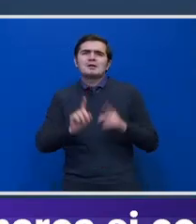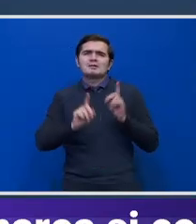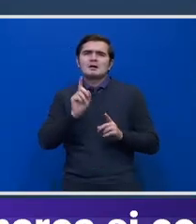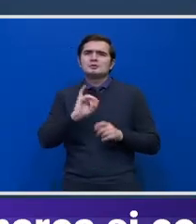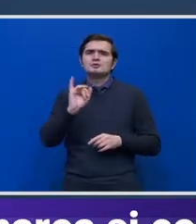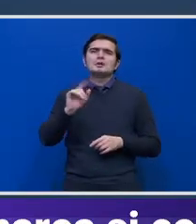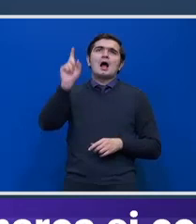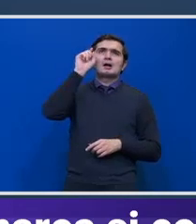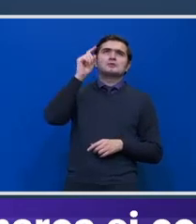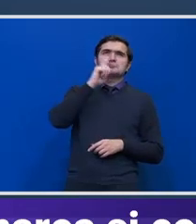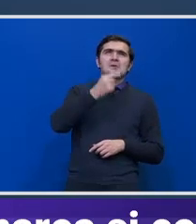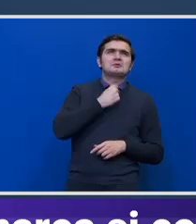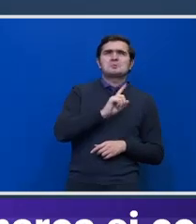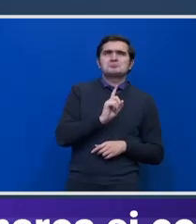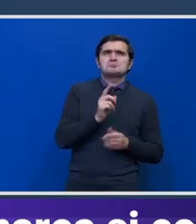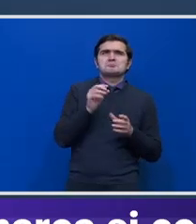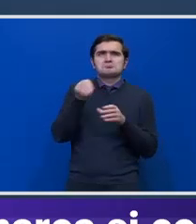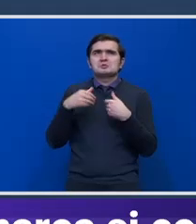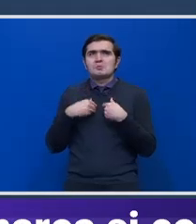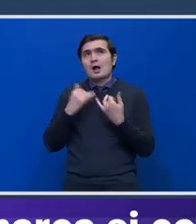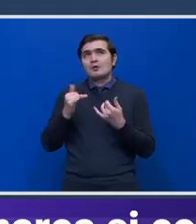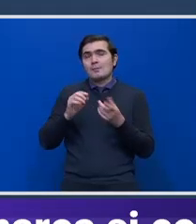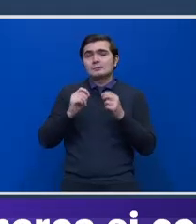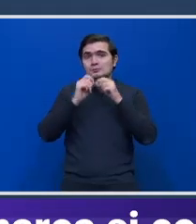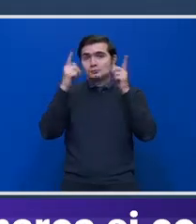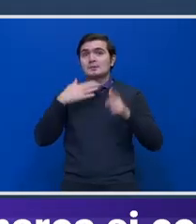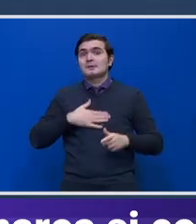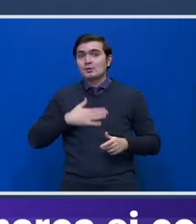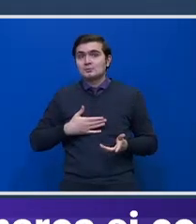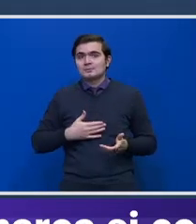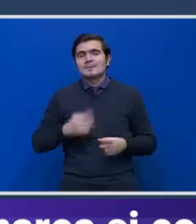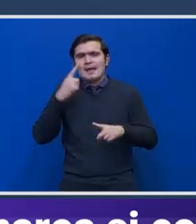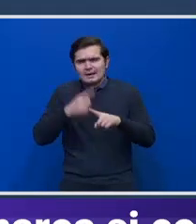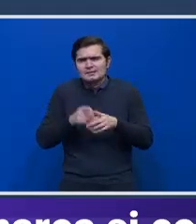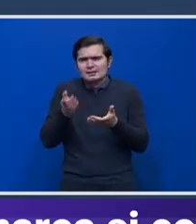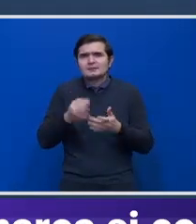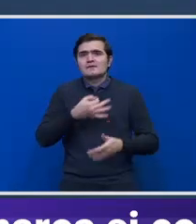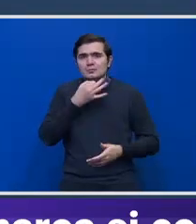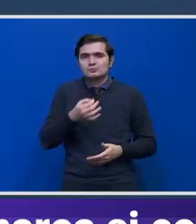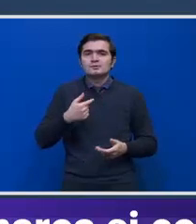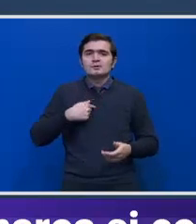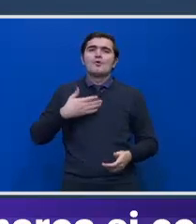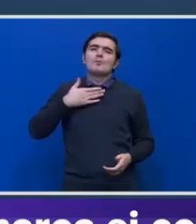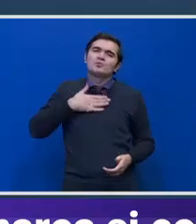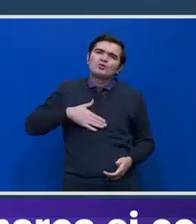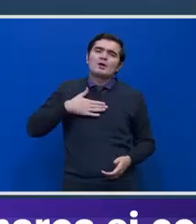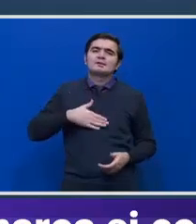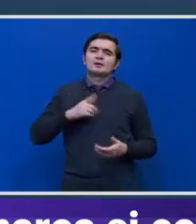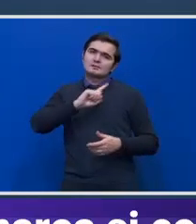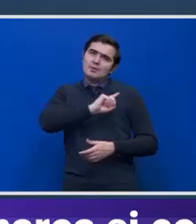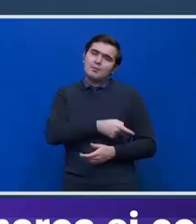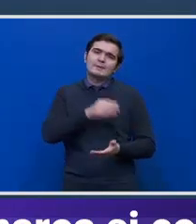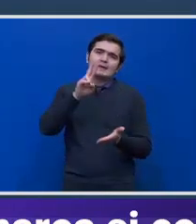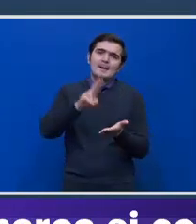care credeau că în noiembrie-decembrie nu se încadrează, acum e posibil să aibă o soluție plăcută, nu? Exact la același lucru vă spuneam și eu. Deci, eu îmi doresc ca să putem să